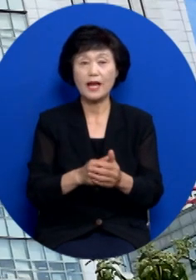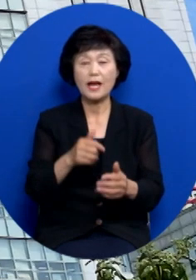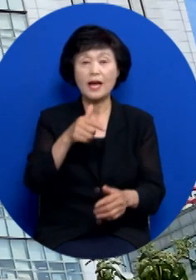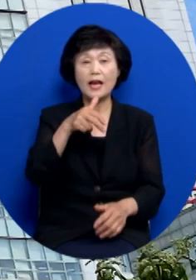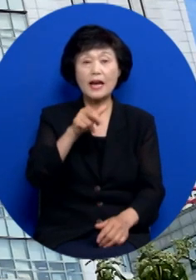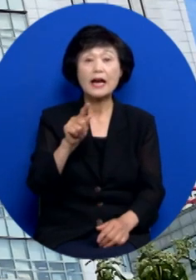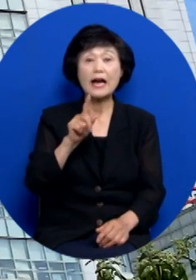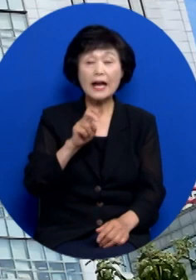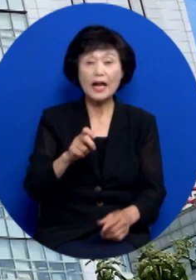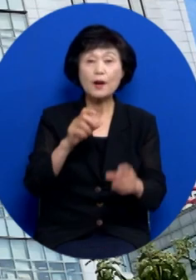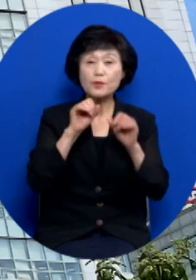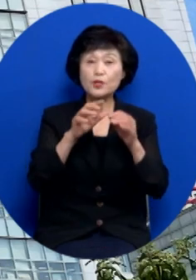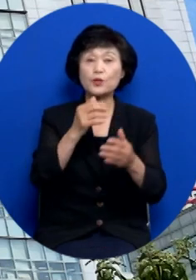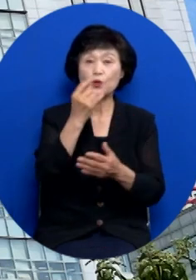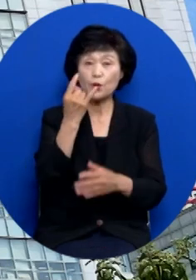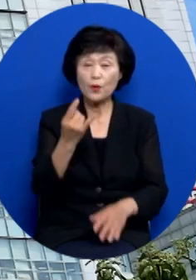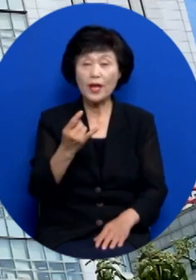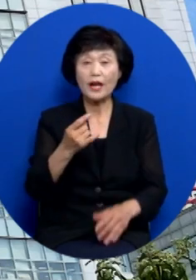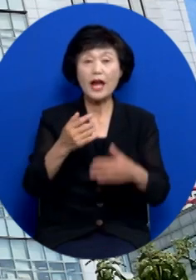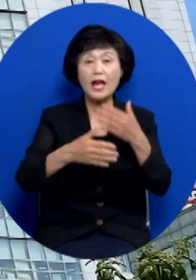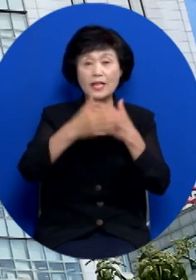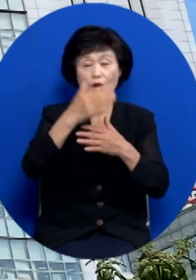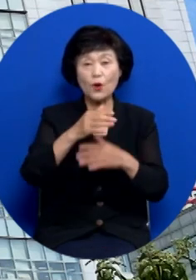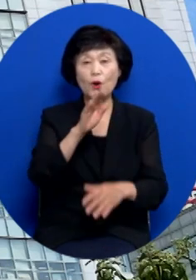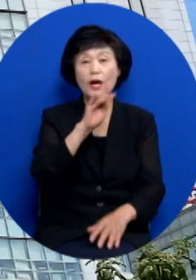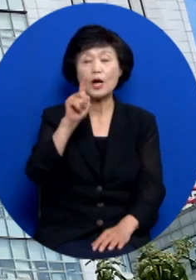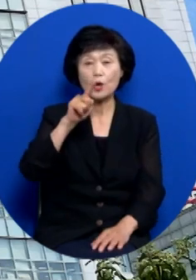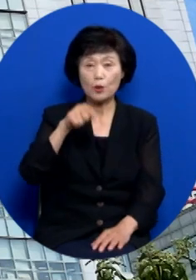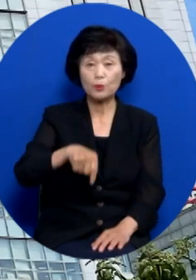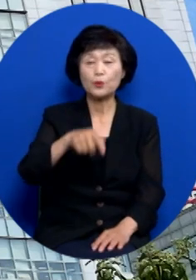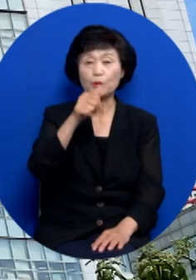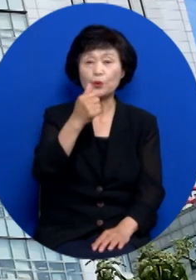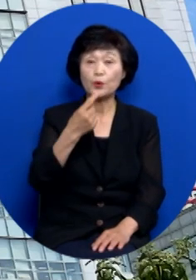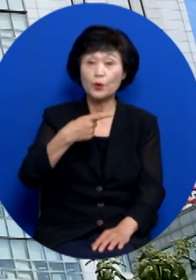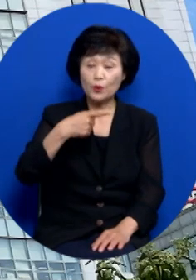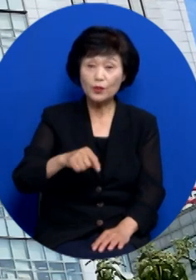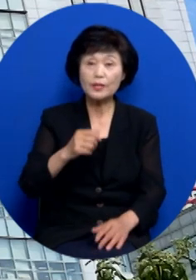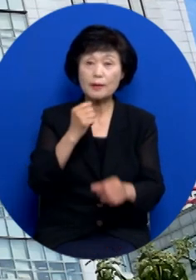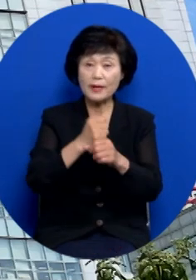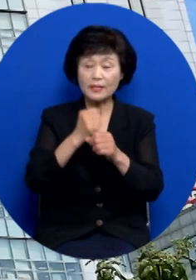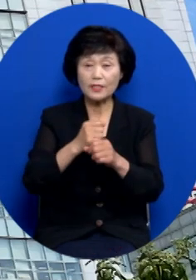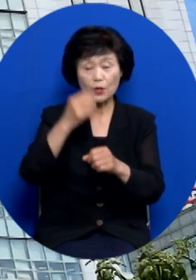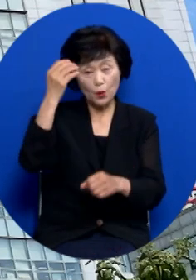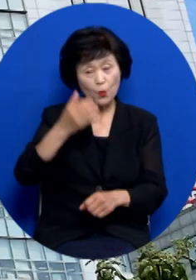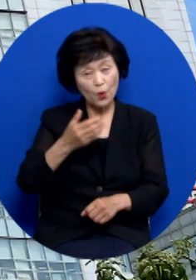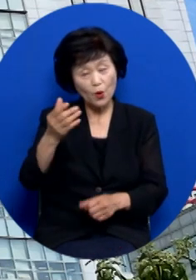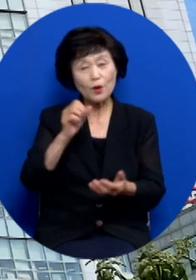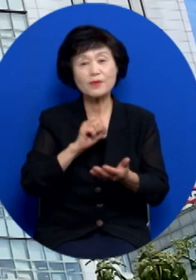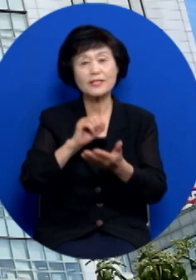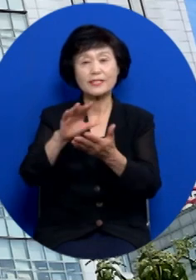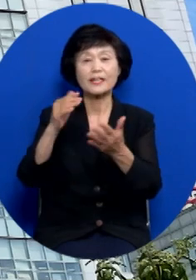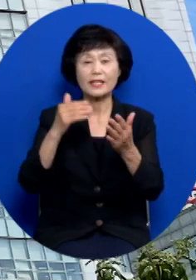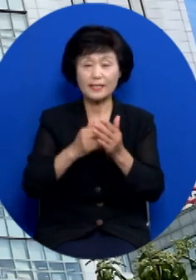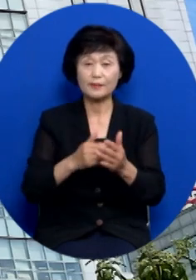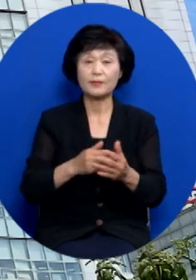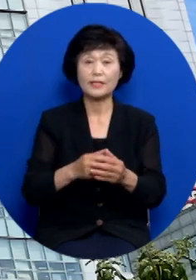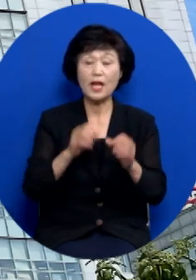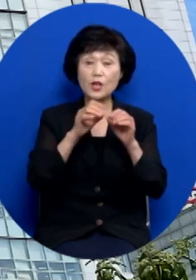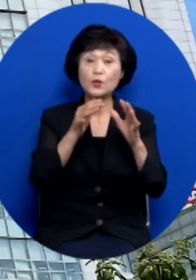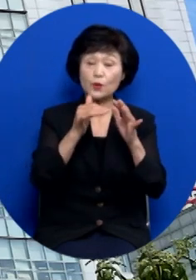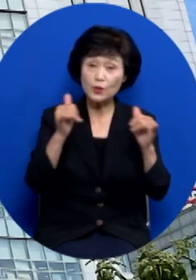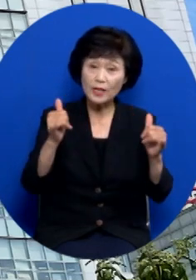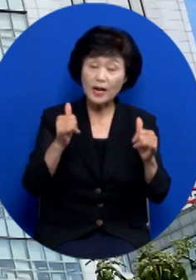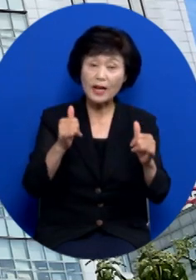부흥제작을 위해 모금한 후원금 1억 3천만원을 제작팀에 전달했습니다 캄선교회 데이비드 차선교사는